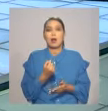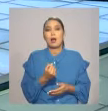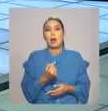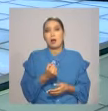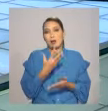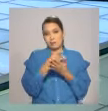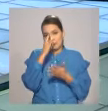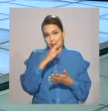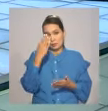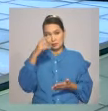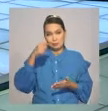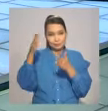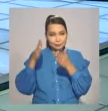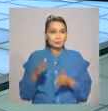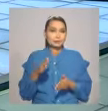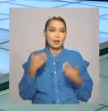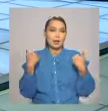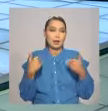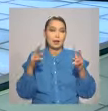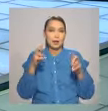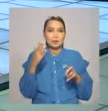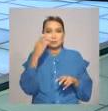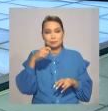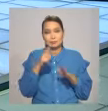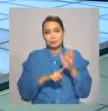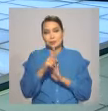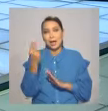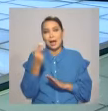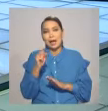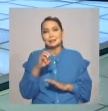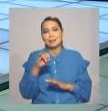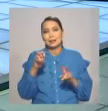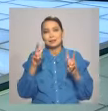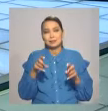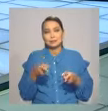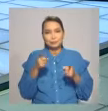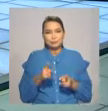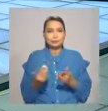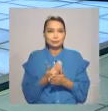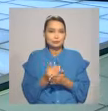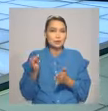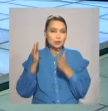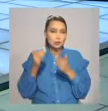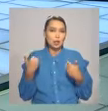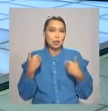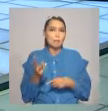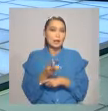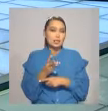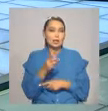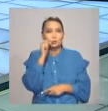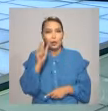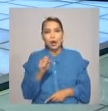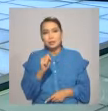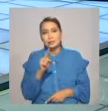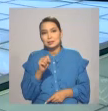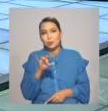Отечественный биографический сериал «Кахарман» стартует на телеканале «Астана». Он основан на реальных событиях, истории героя пожарного Аскара Забикулина,